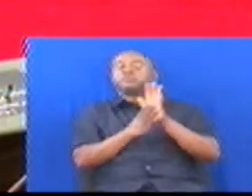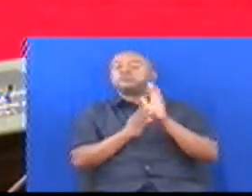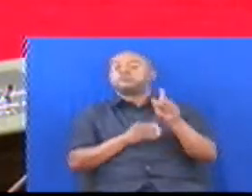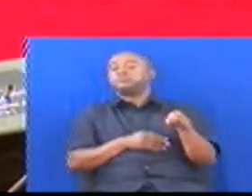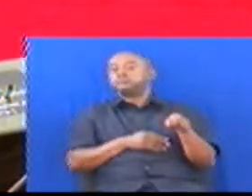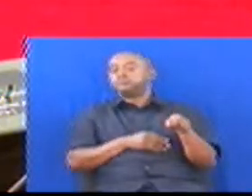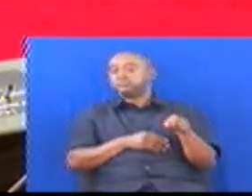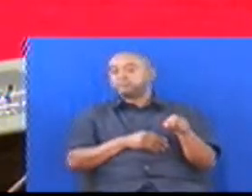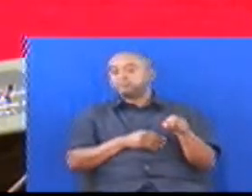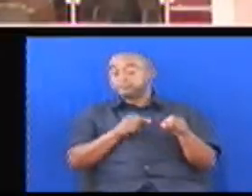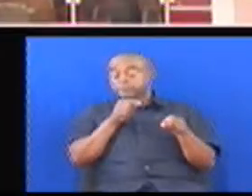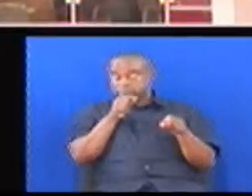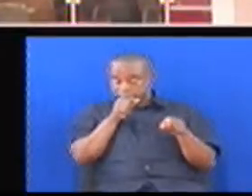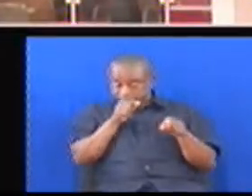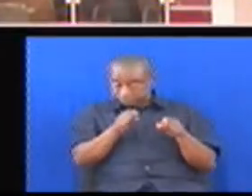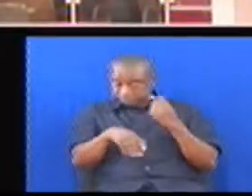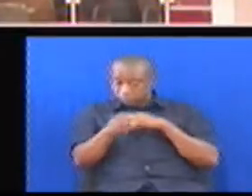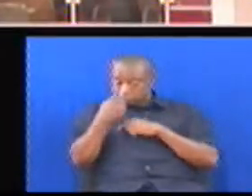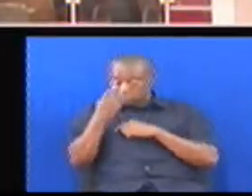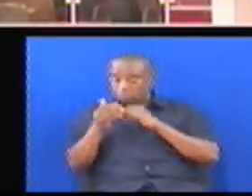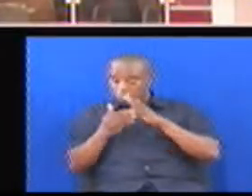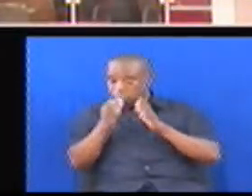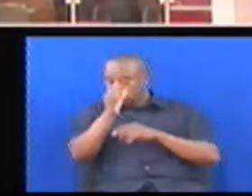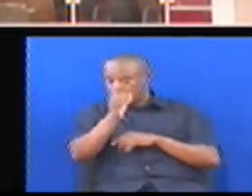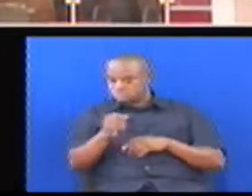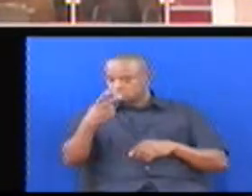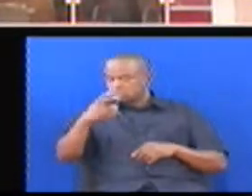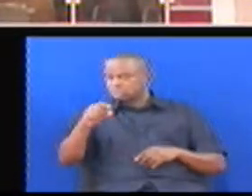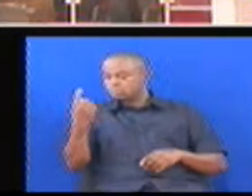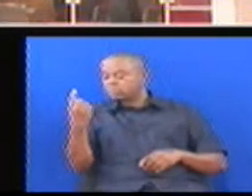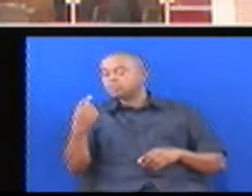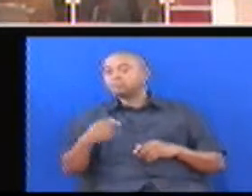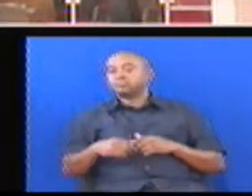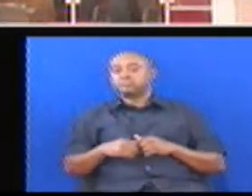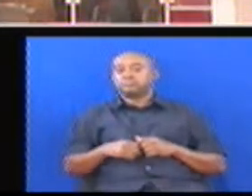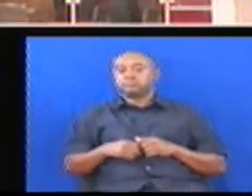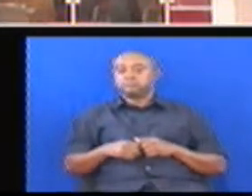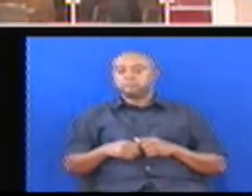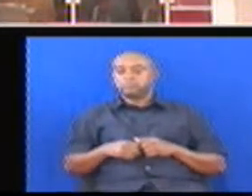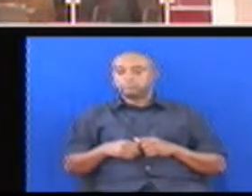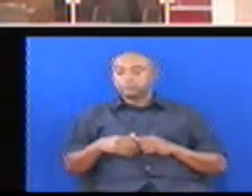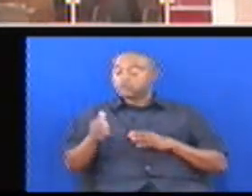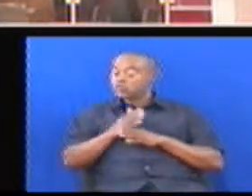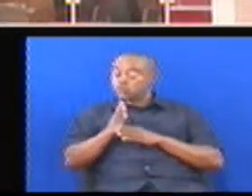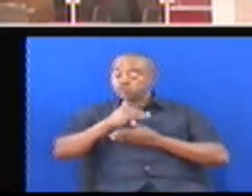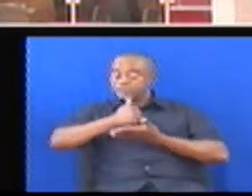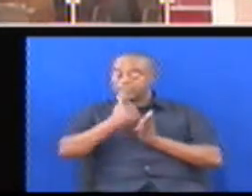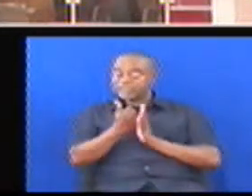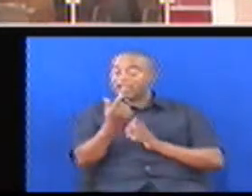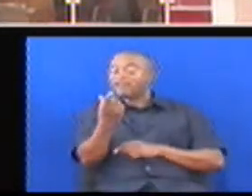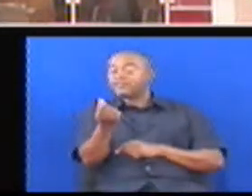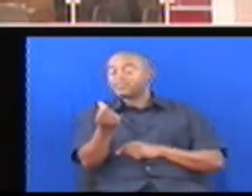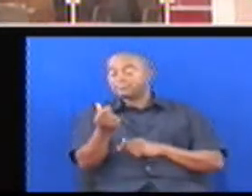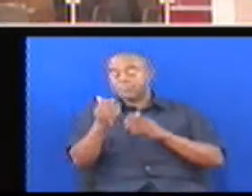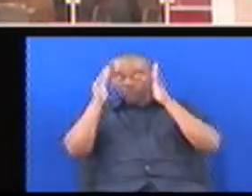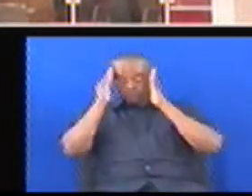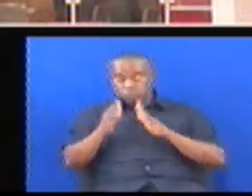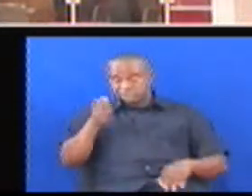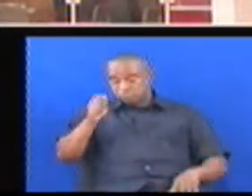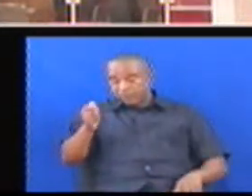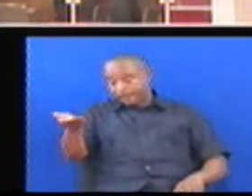11.9% ikilinganishwa na ukomo wa 21%. Mwenendo wa sekta ya fedha. Mheshimiwa